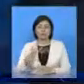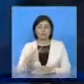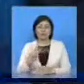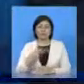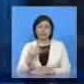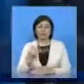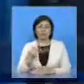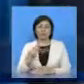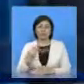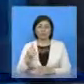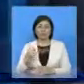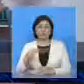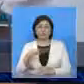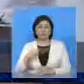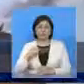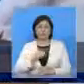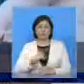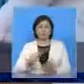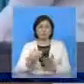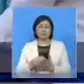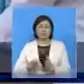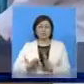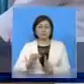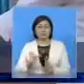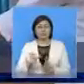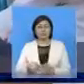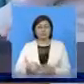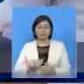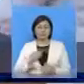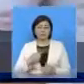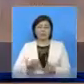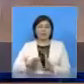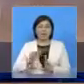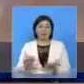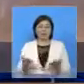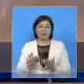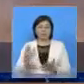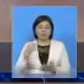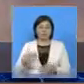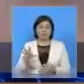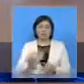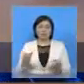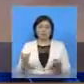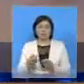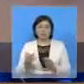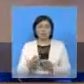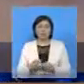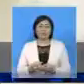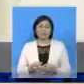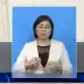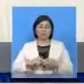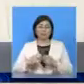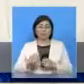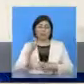Ушкудукском сельском округе. В свою очередь избиратели надеются выбрать кандидата, который знает все нужды и чаяния села,